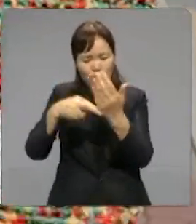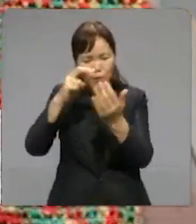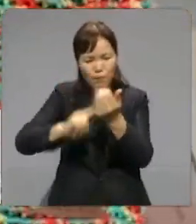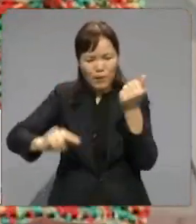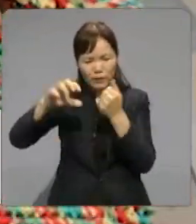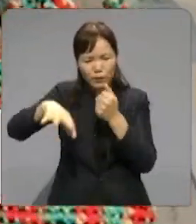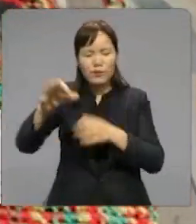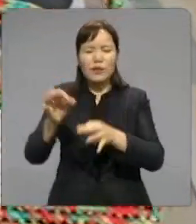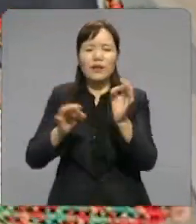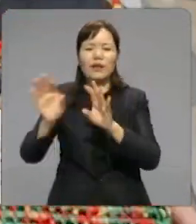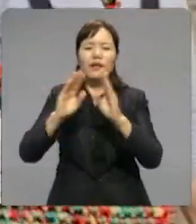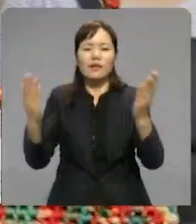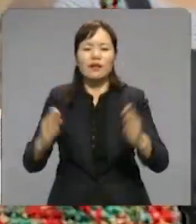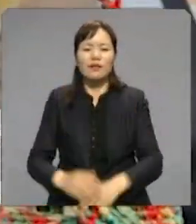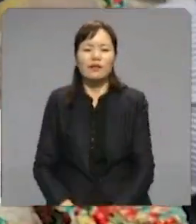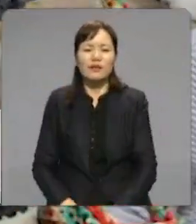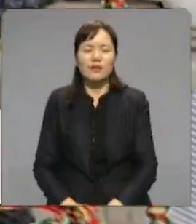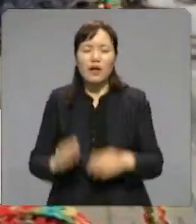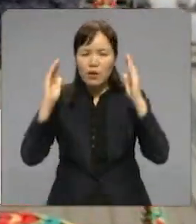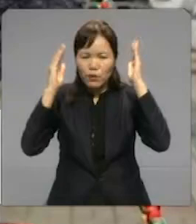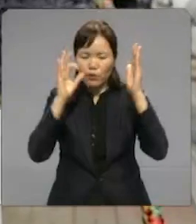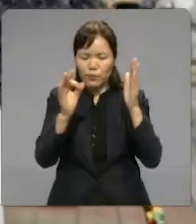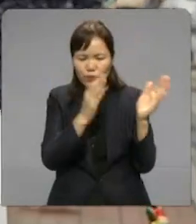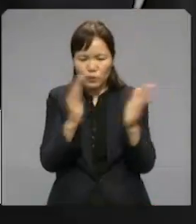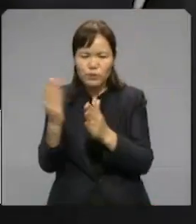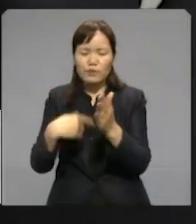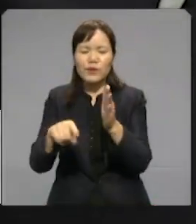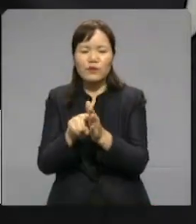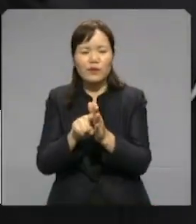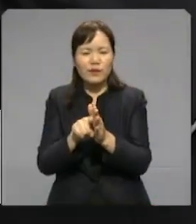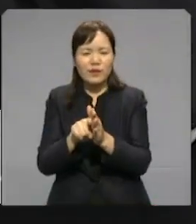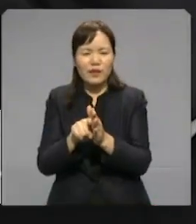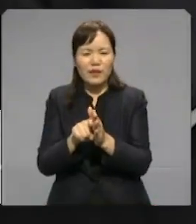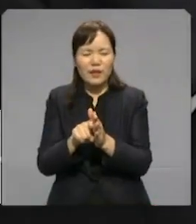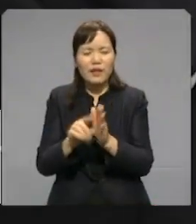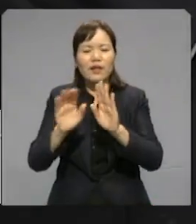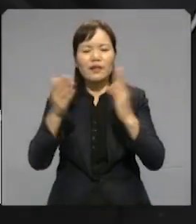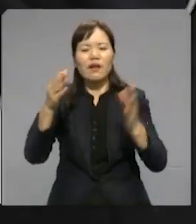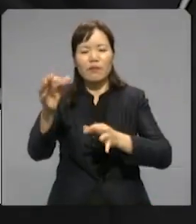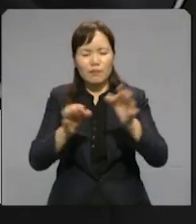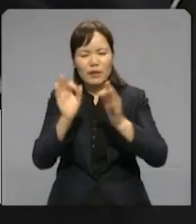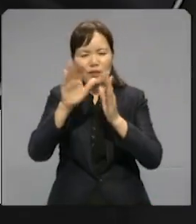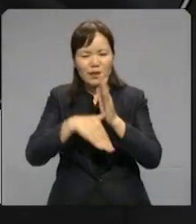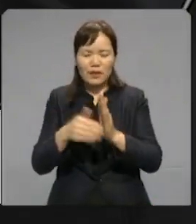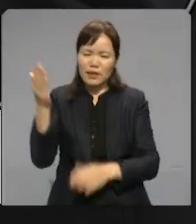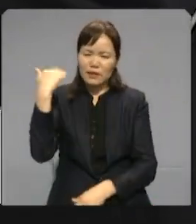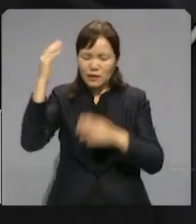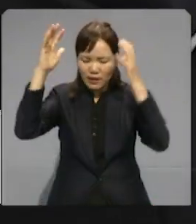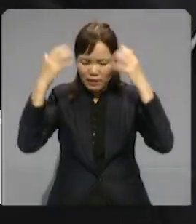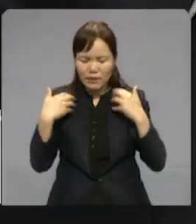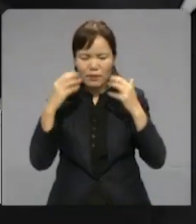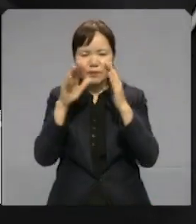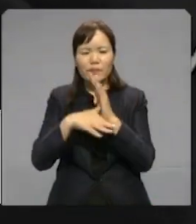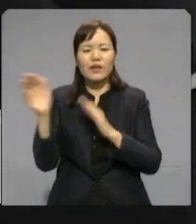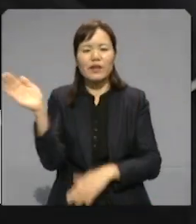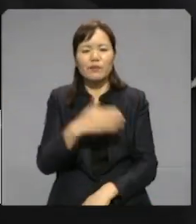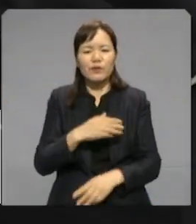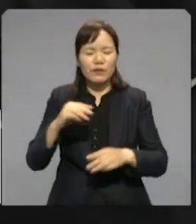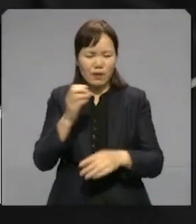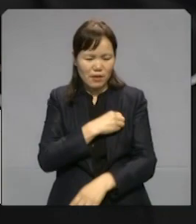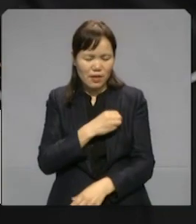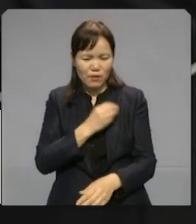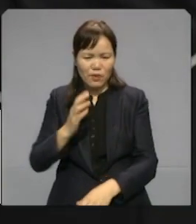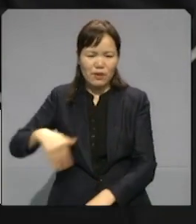열었는데요. 장학기금 마련을 위해 열린 이번 바자회에서는 지난 여름부터 뜨개교실